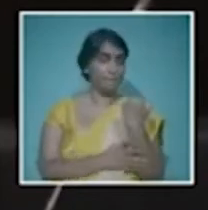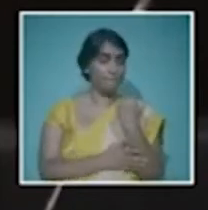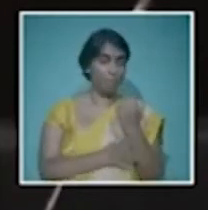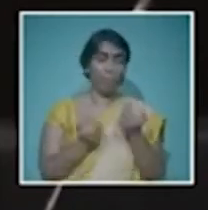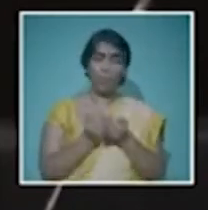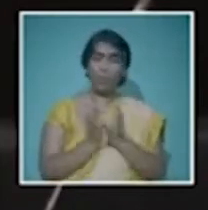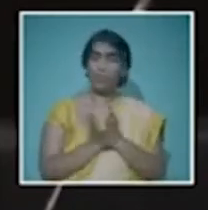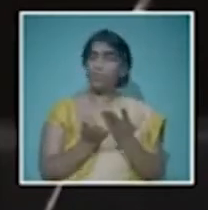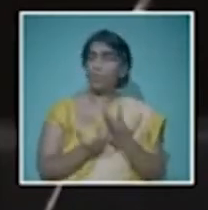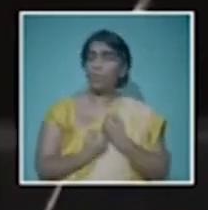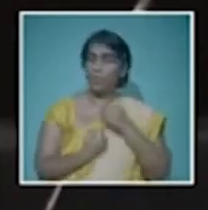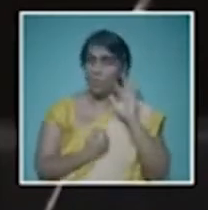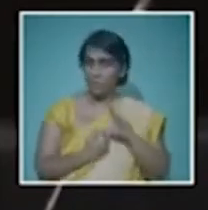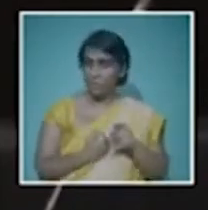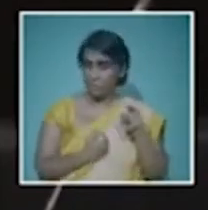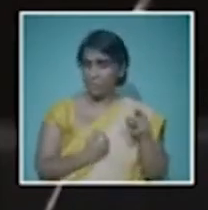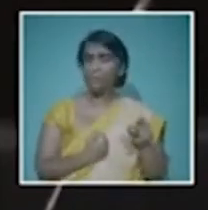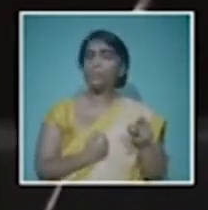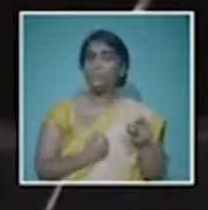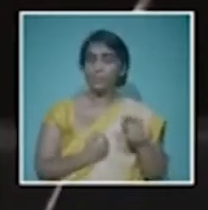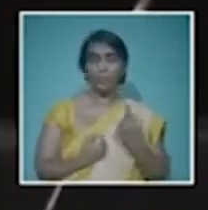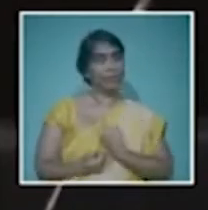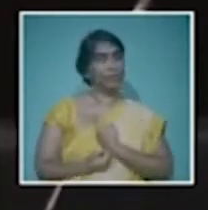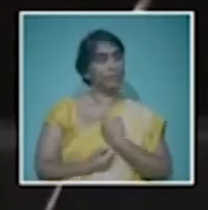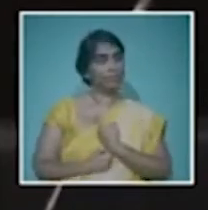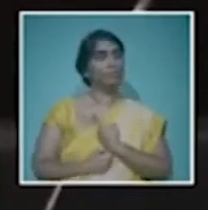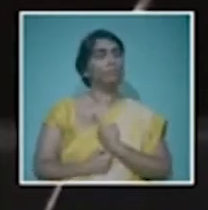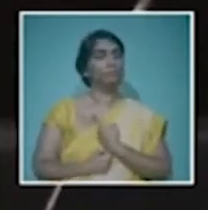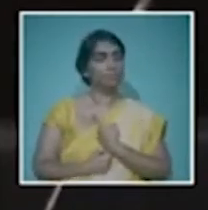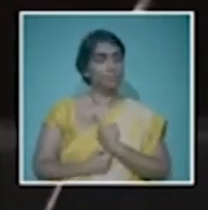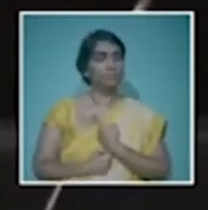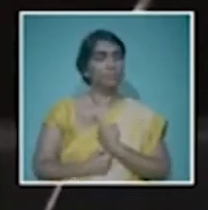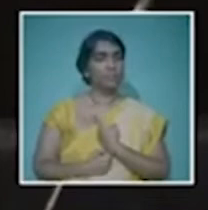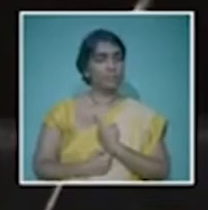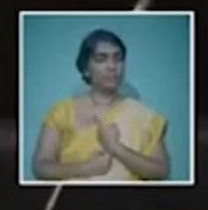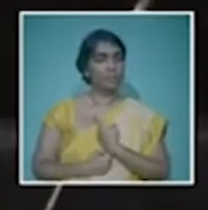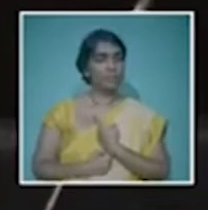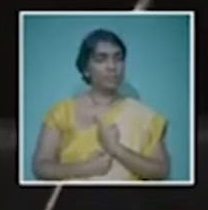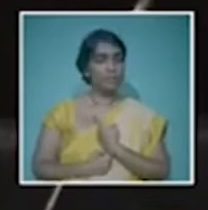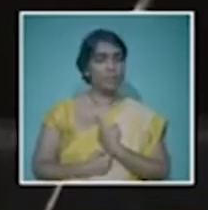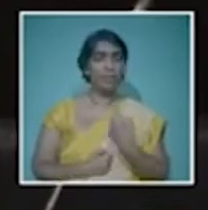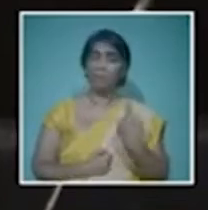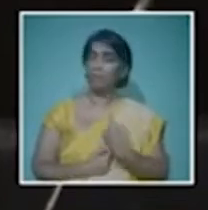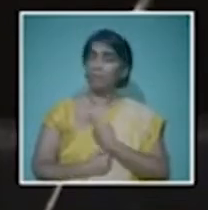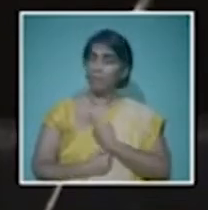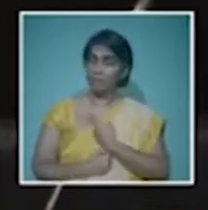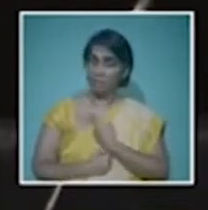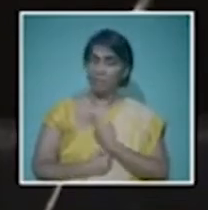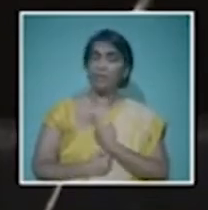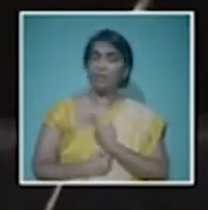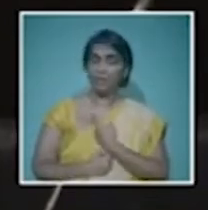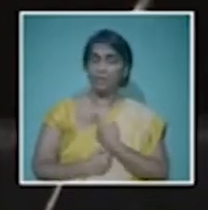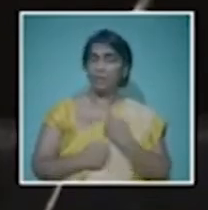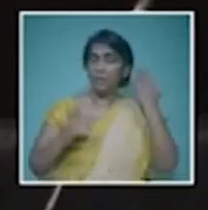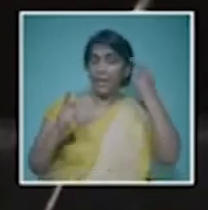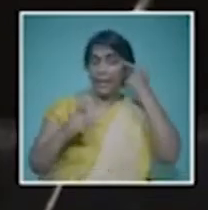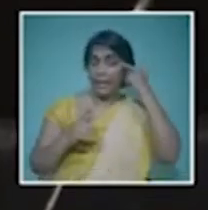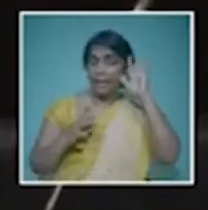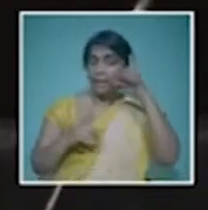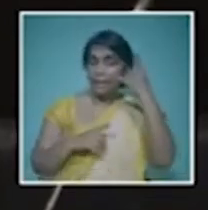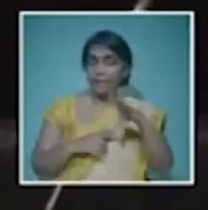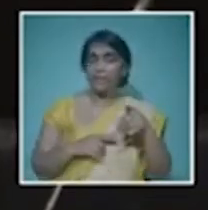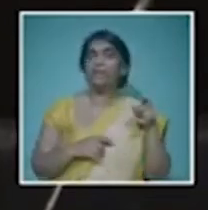கொள்ள வேண்டும் என்று ஒரு சர்வாதிகாரி போல நாட்டை நடாத்த எத்தனைத்ததன் விளைவுதான் 20வது திருத்தம். அது இந்த நாட்டுக்கு